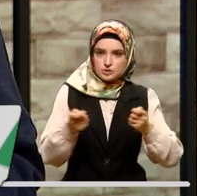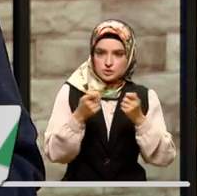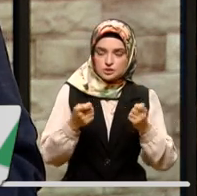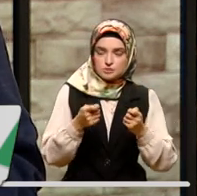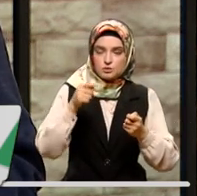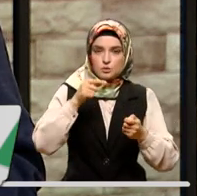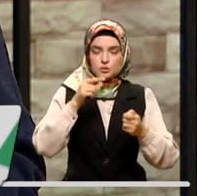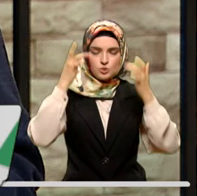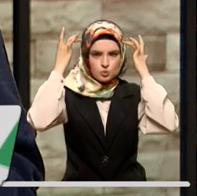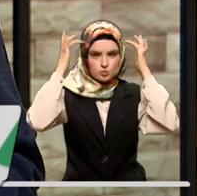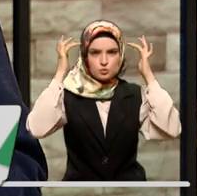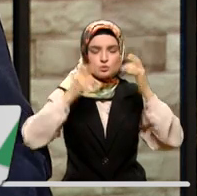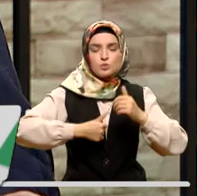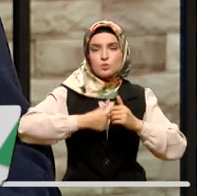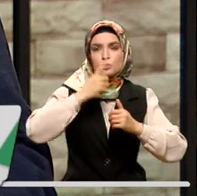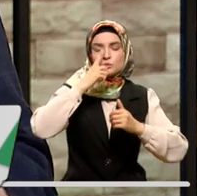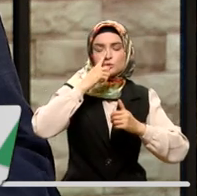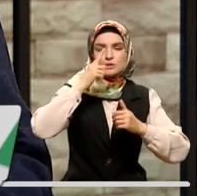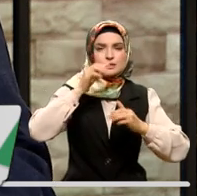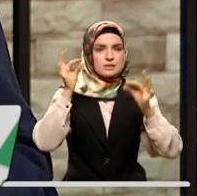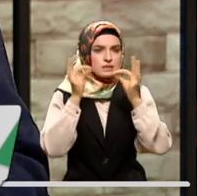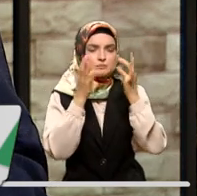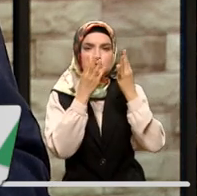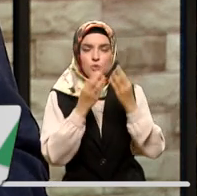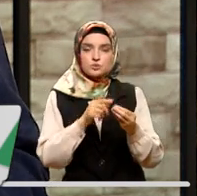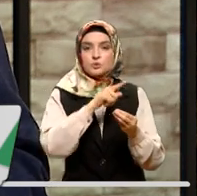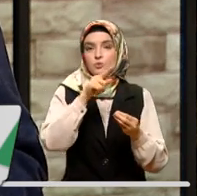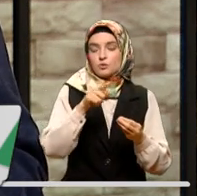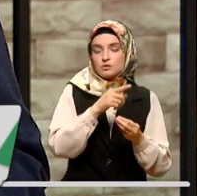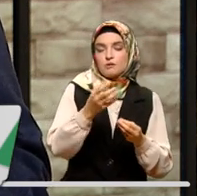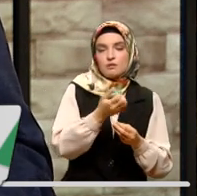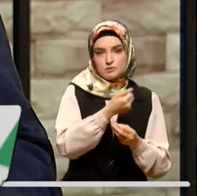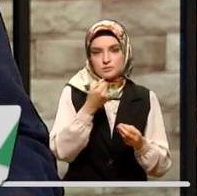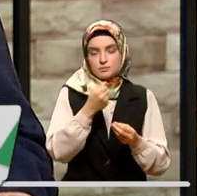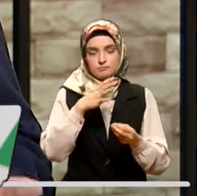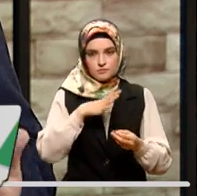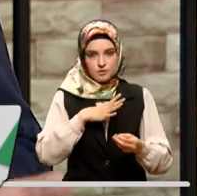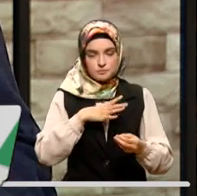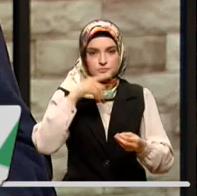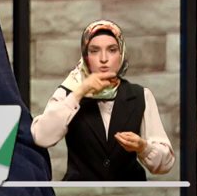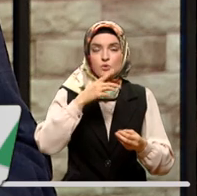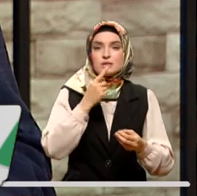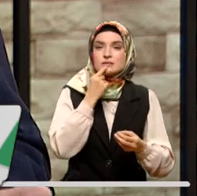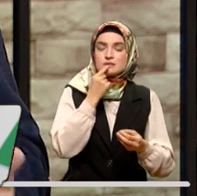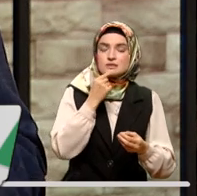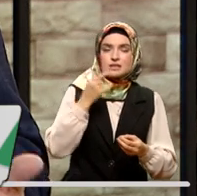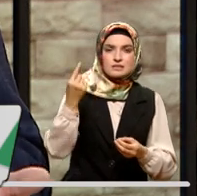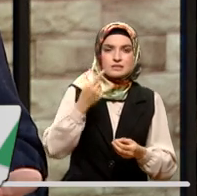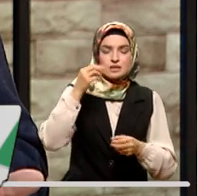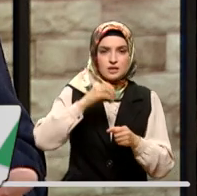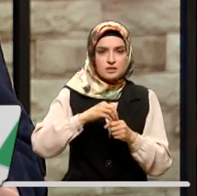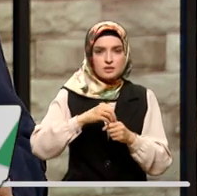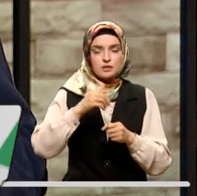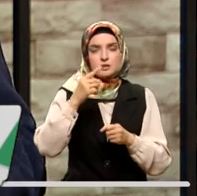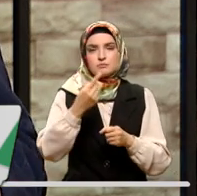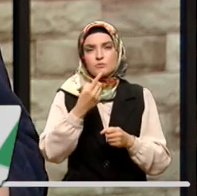kültür müdürlükleri, ilçe kültür müdürlükleriyle irtibata geçerek onlardan alacaklar. Mesela işte o tatlı şeyler atölyesi için özel bir çabaya